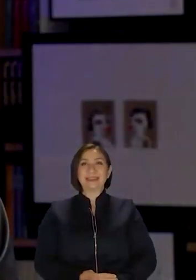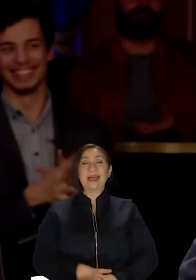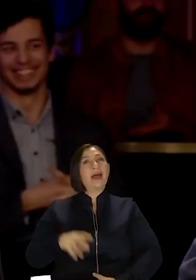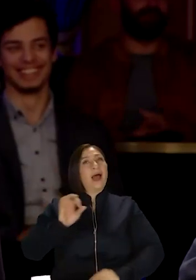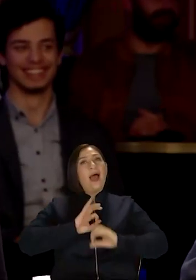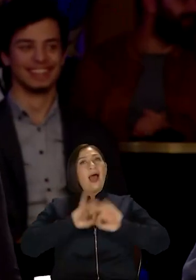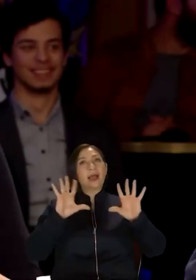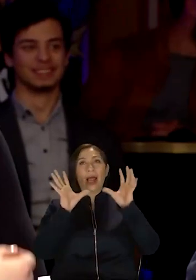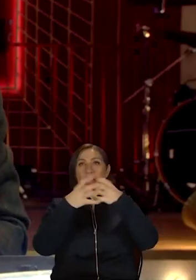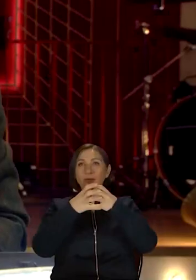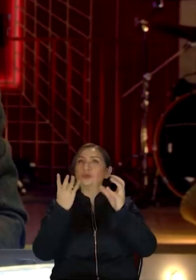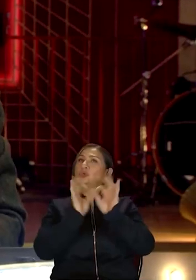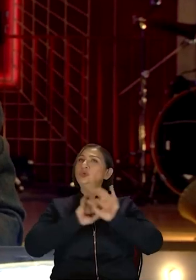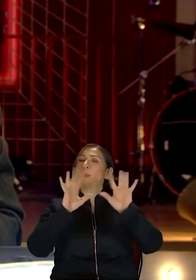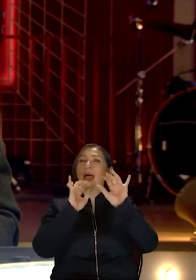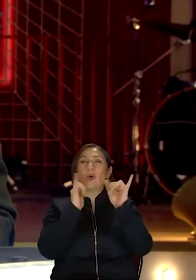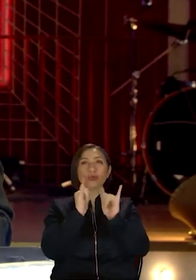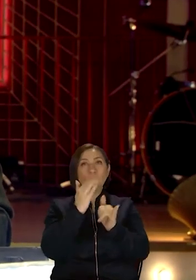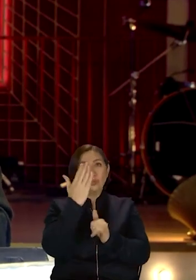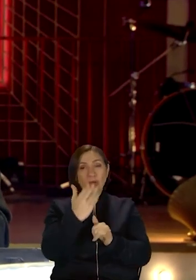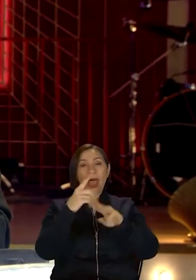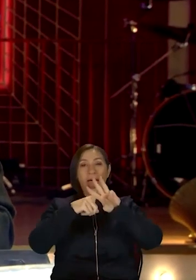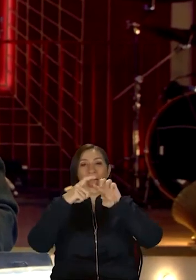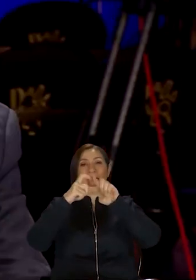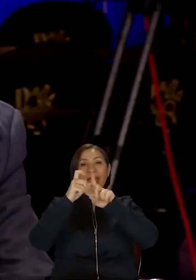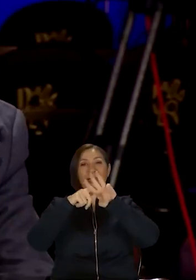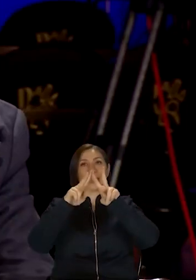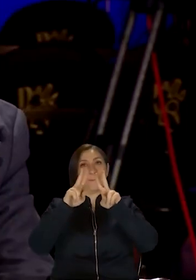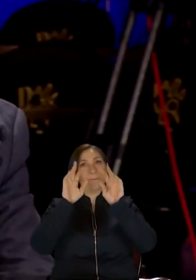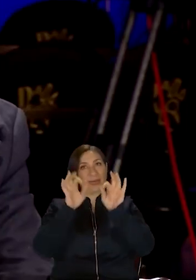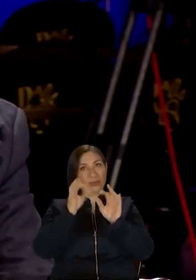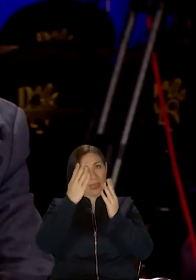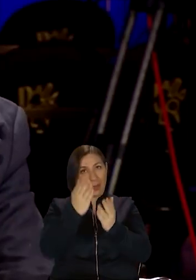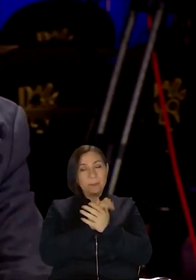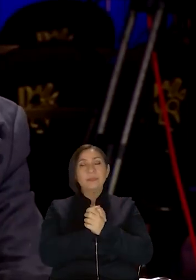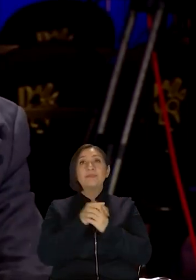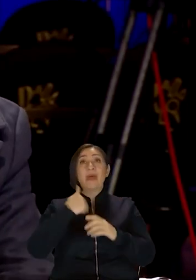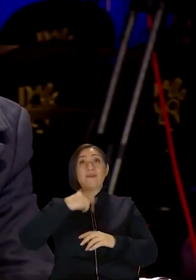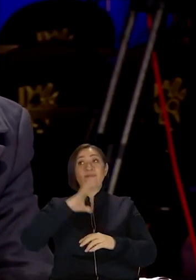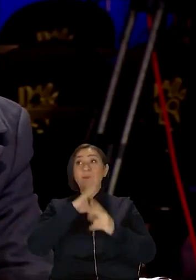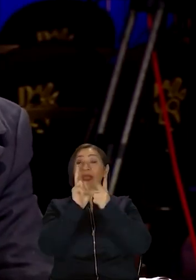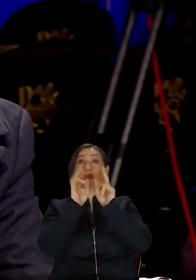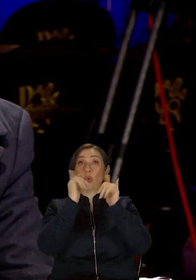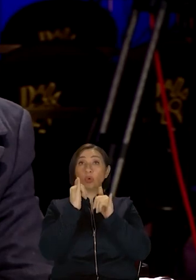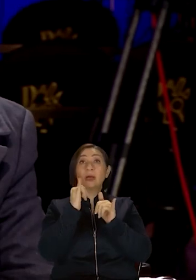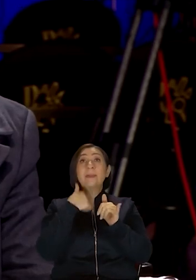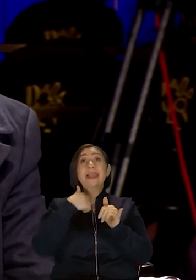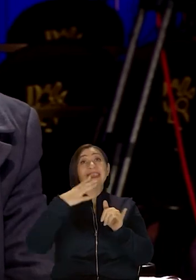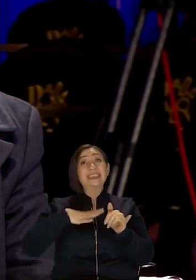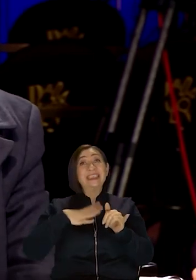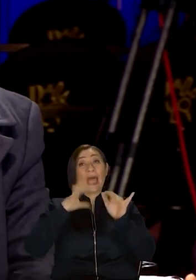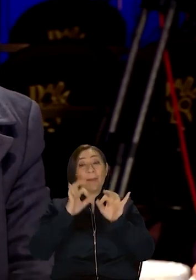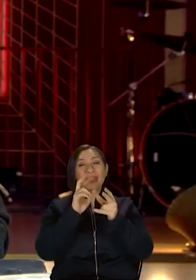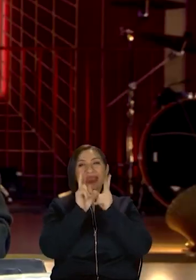Evet, harika kadro, çok iyi oyuncular. Erdem'le başlayalım Ben Varım oyunuyla. Tabii ki ilk başta konuşacağız. Ben istersen